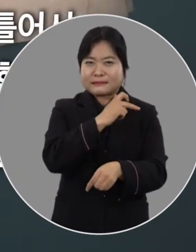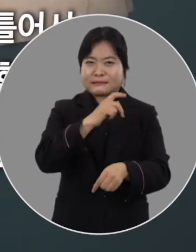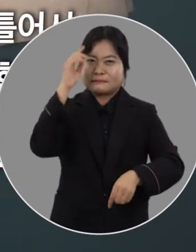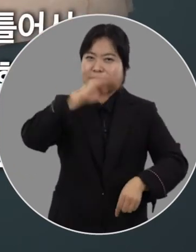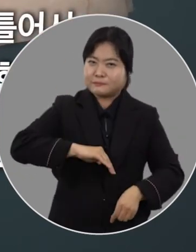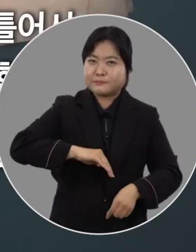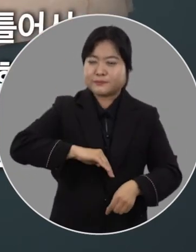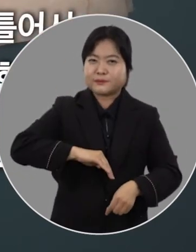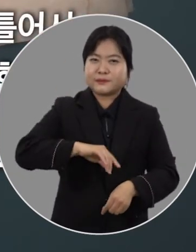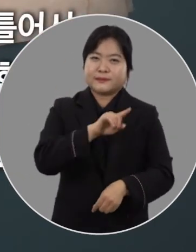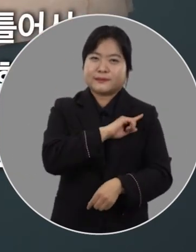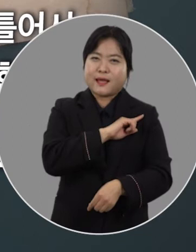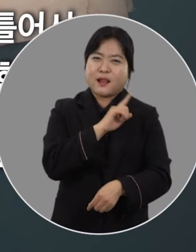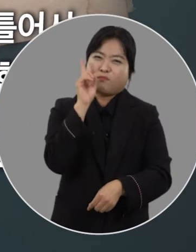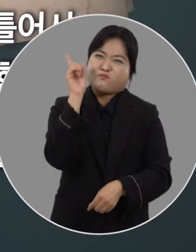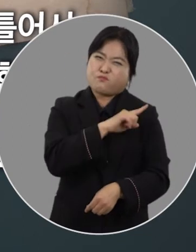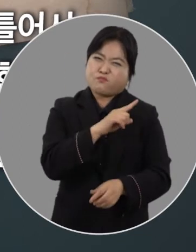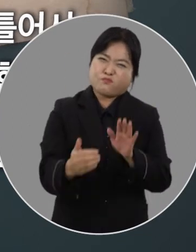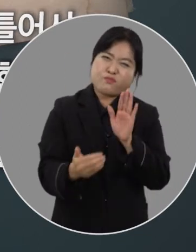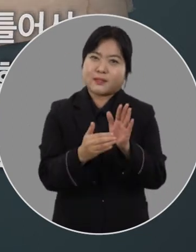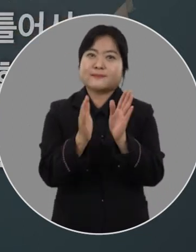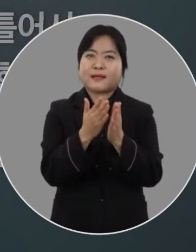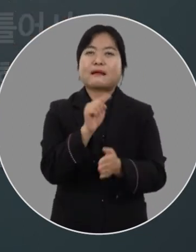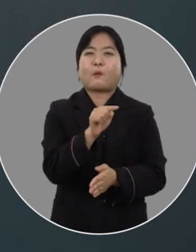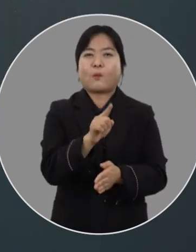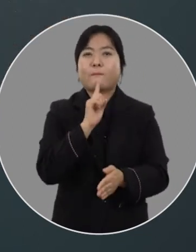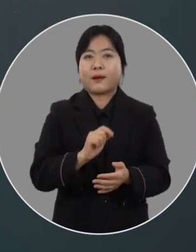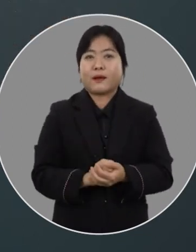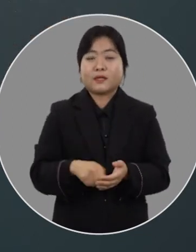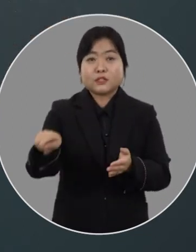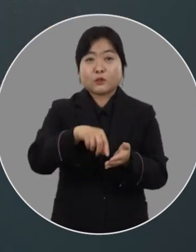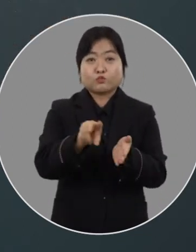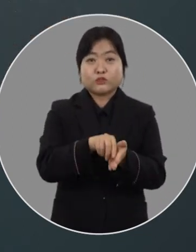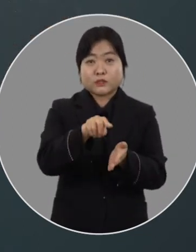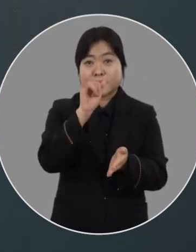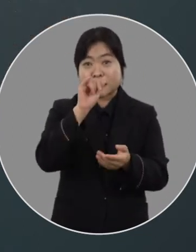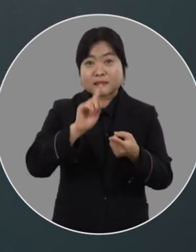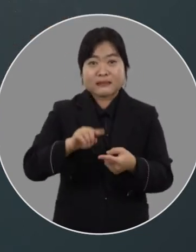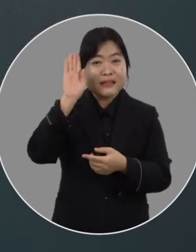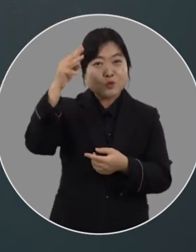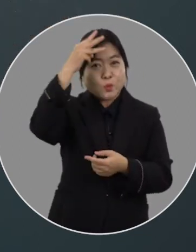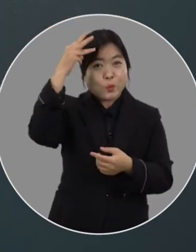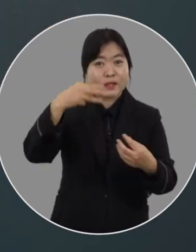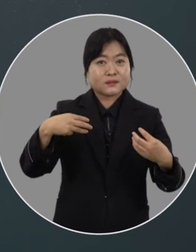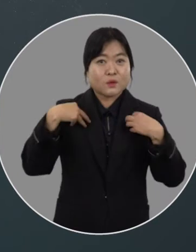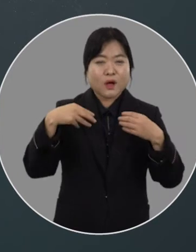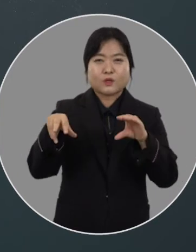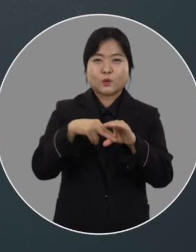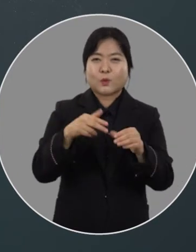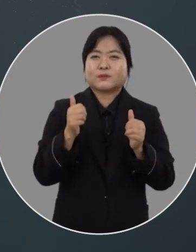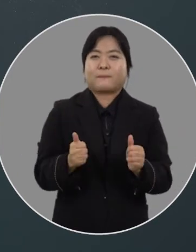폐해를 초래한 극악무도한 책이라고 썼는데 이것이 문제점이 있다는 것은 나중에 교황청과